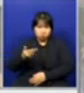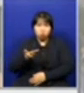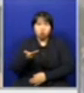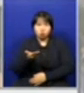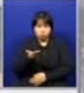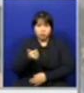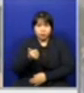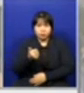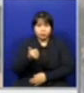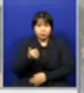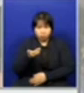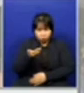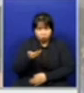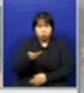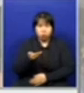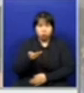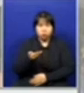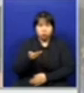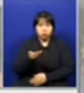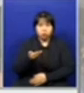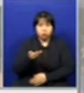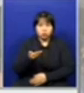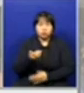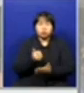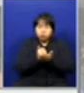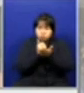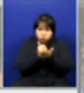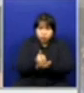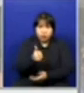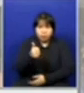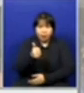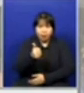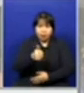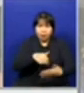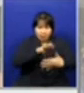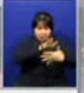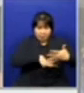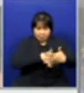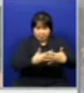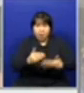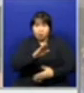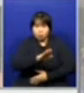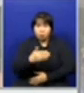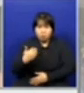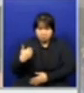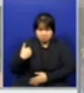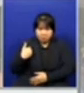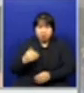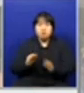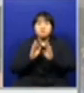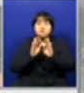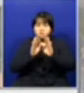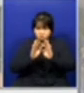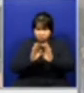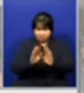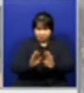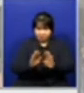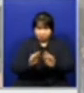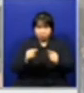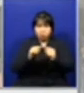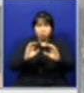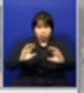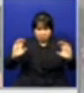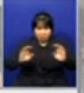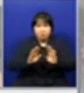เถอะค่ะท่านคิดยาวๆลดแมทท่านมีฝากอันนี้ไว้กับทางรัฐบาลด้ว